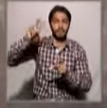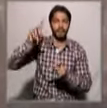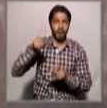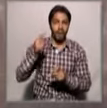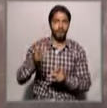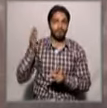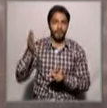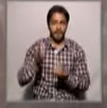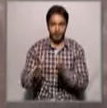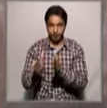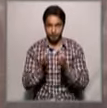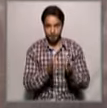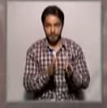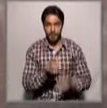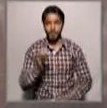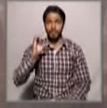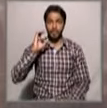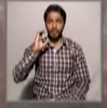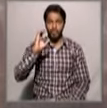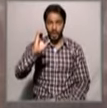سؤال الأخت المغربية، أن